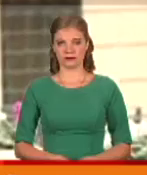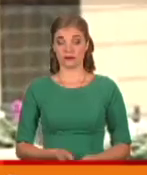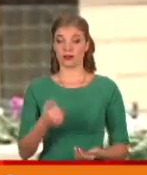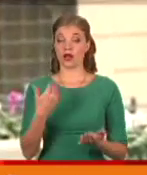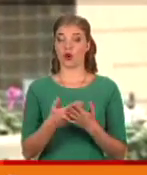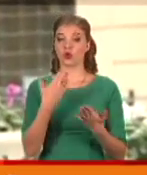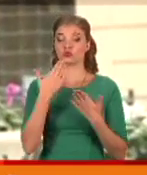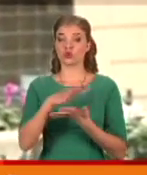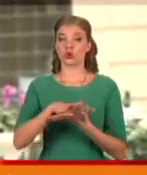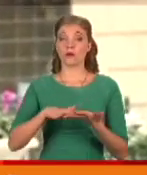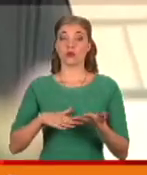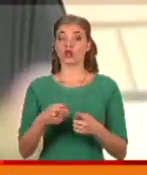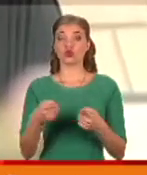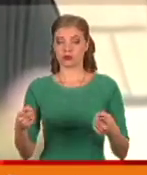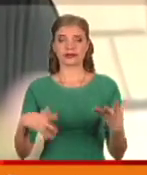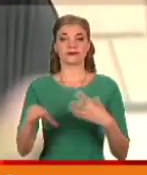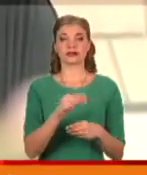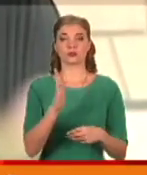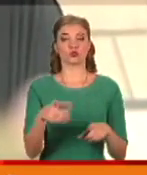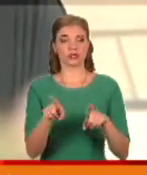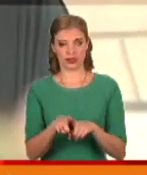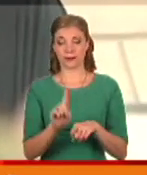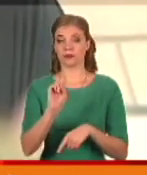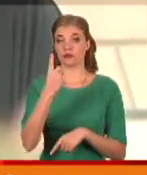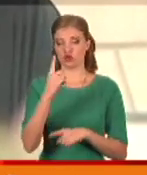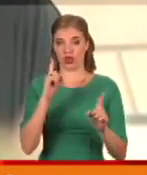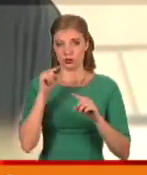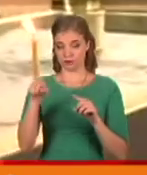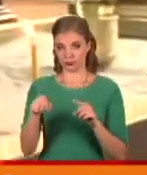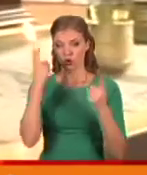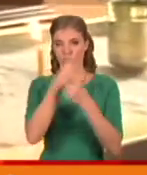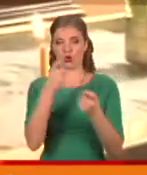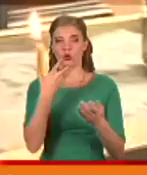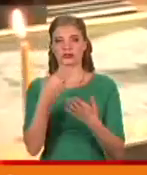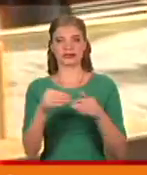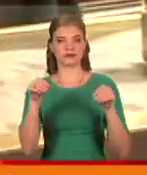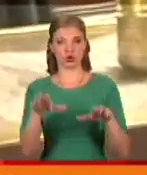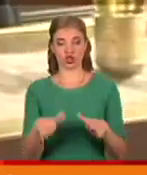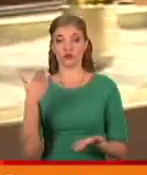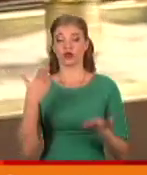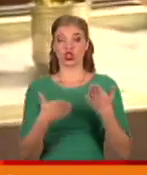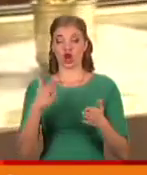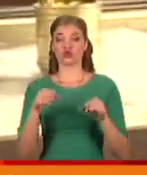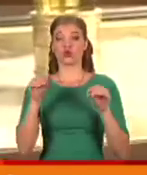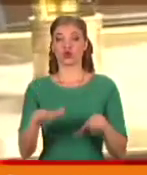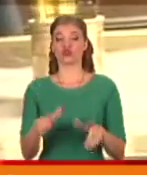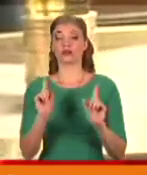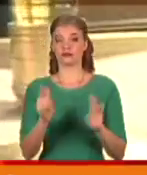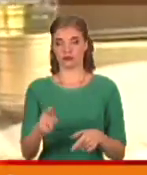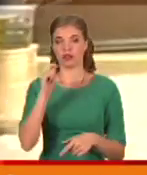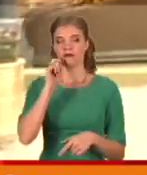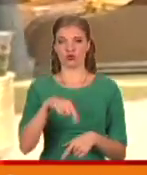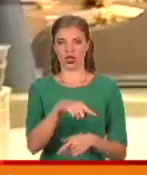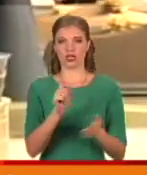А от щодо подальшої процедури, все відбуватиметься так. Спершу синод оголошує своє рішення. Якщо воно схвальне, в Україні